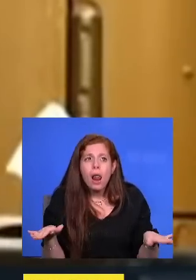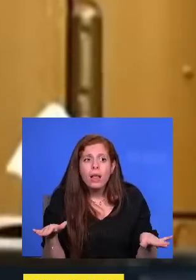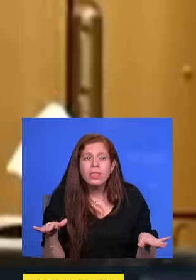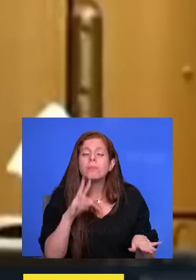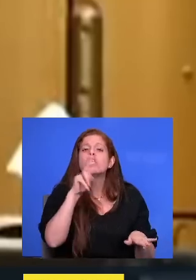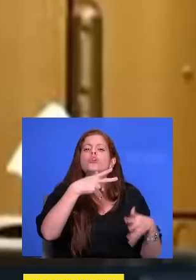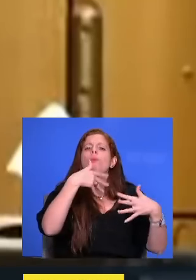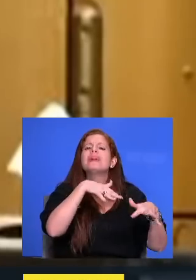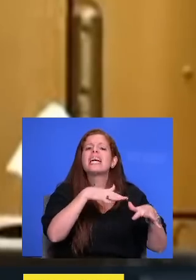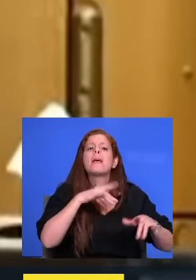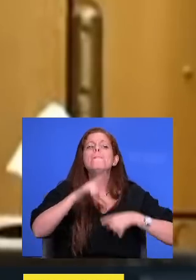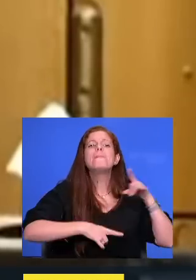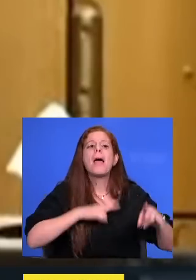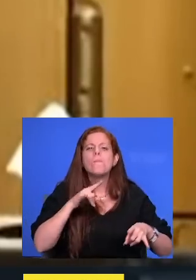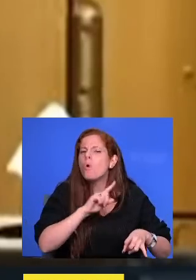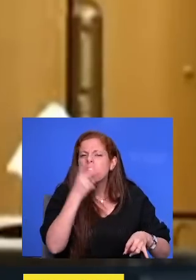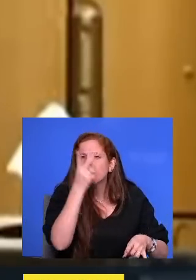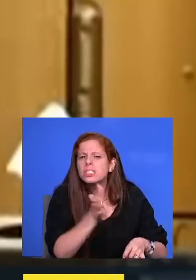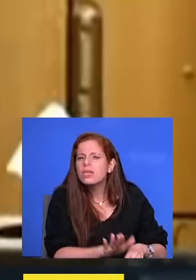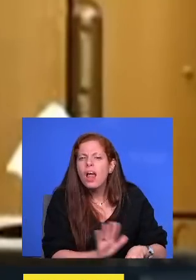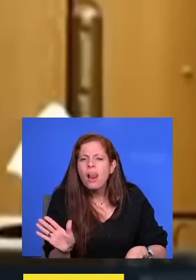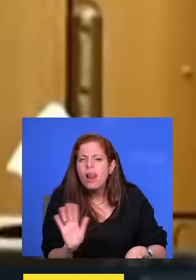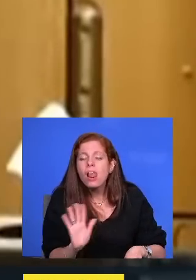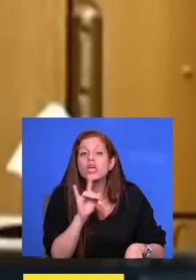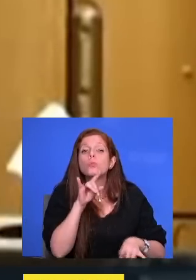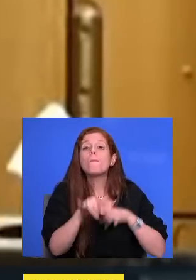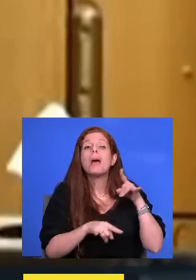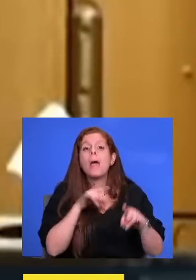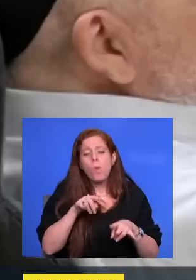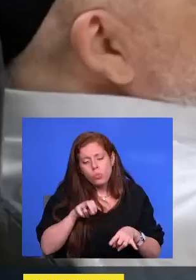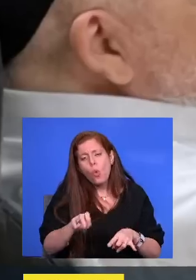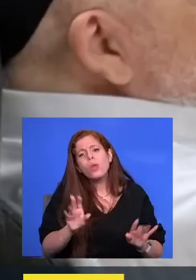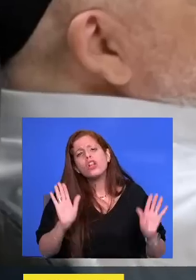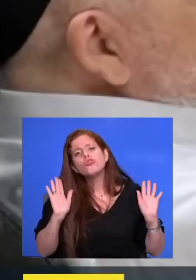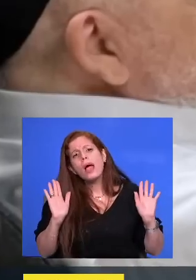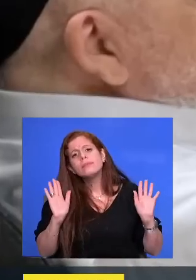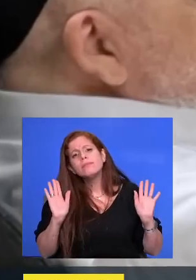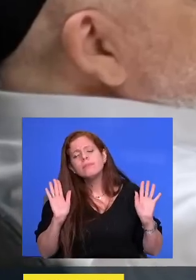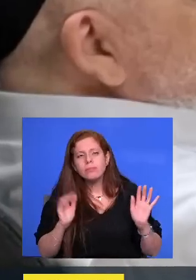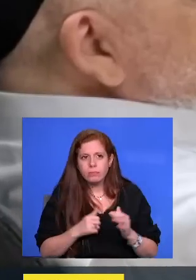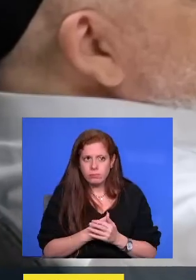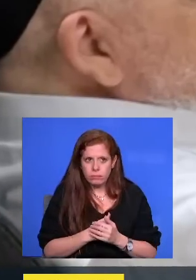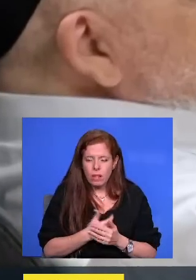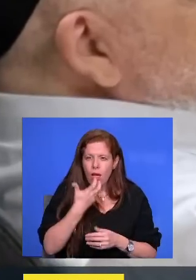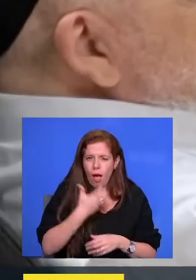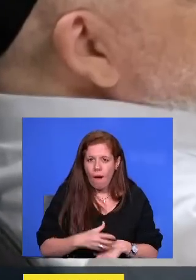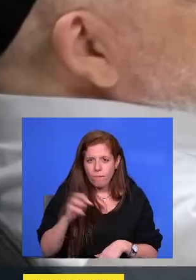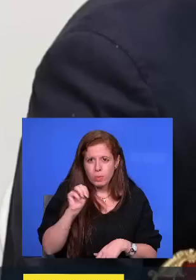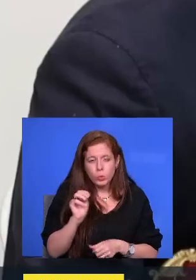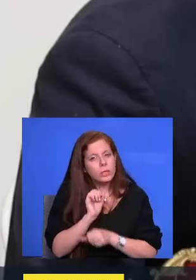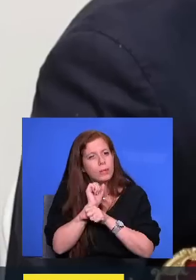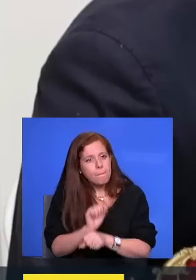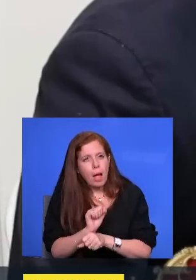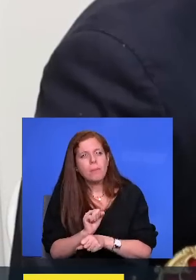משרד הבהמות, אין לכם מה להסתכל עליו. יש פה בהמות, הולכות על שתיים. הרב מזוז תמך בבחירות האחרונות במפלגת